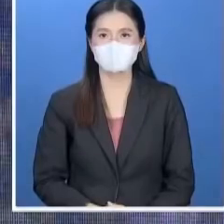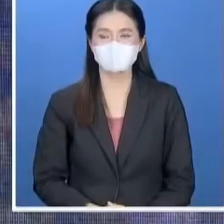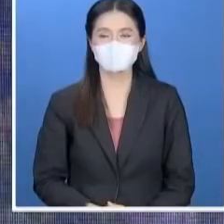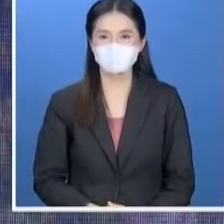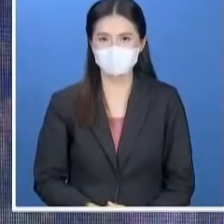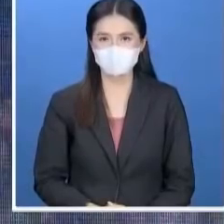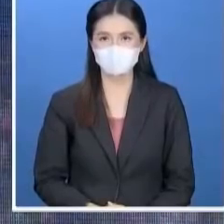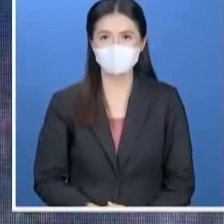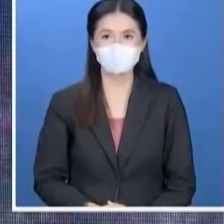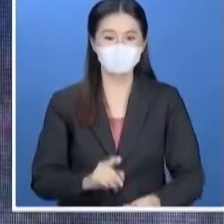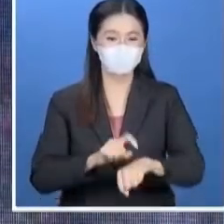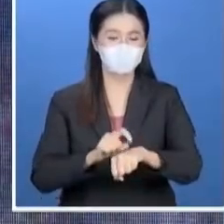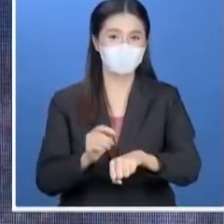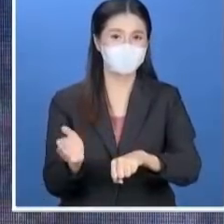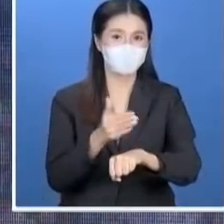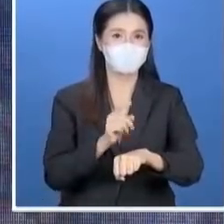จากนั้นถัดมาเวลา